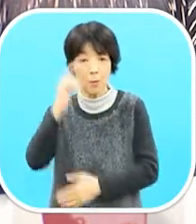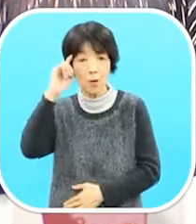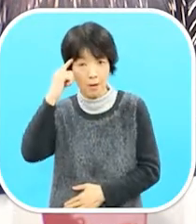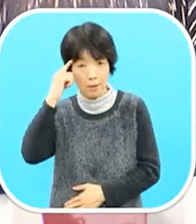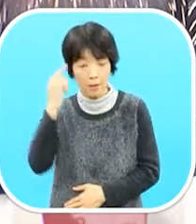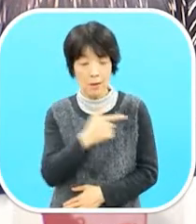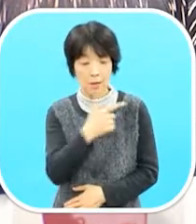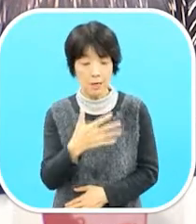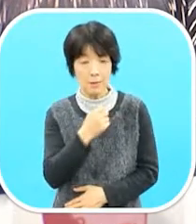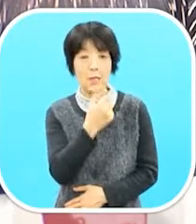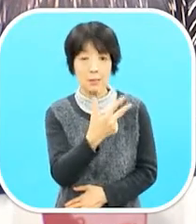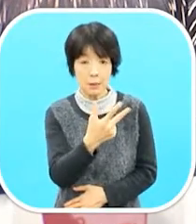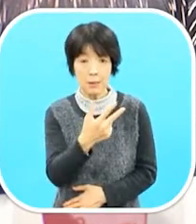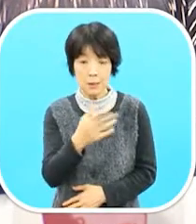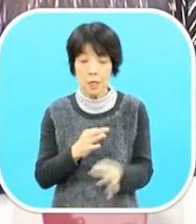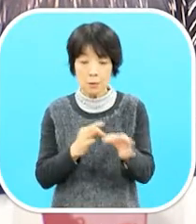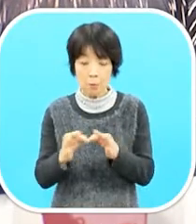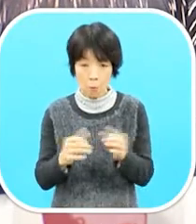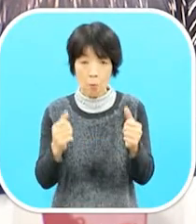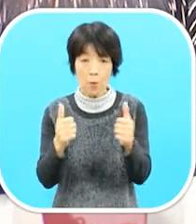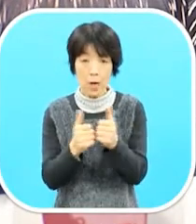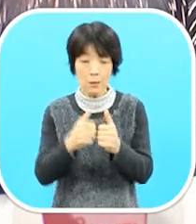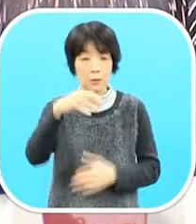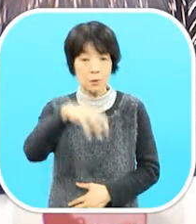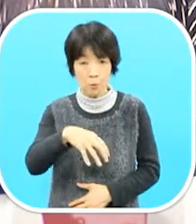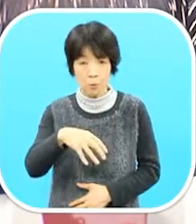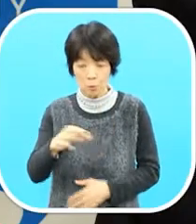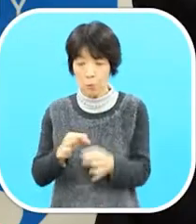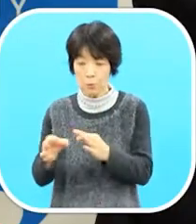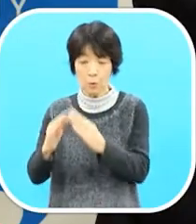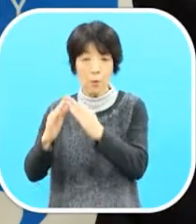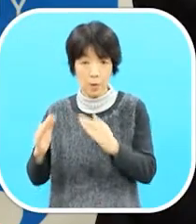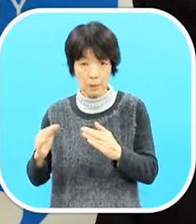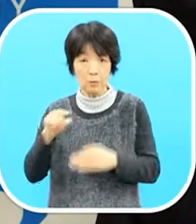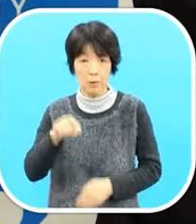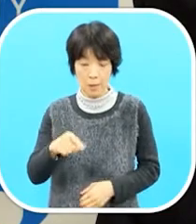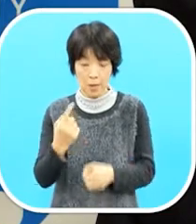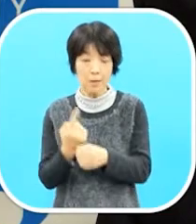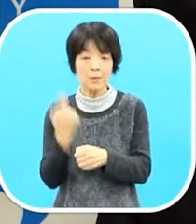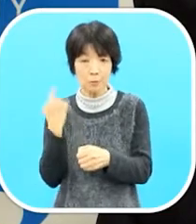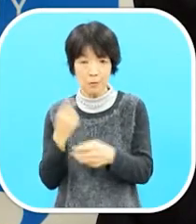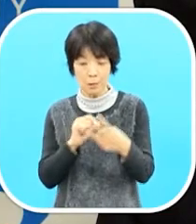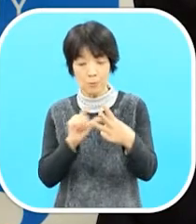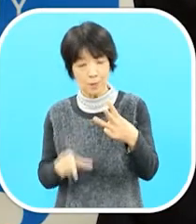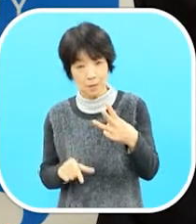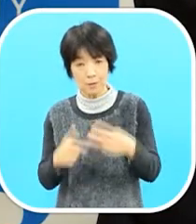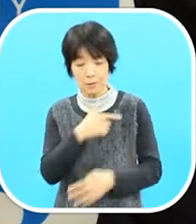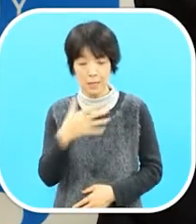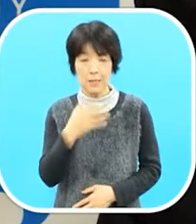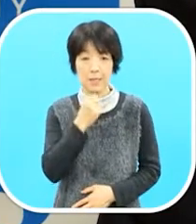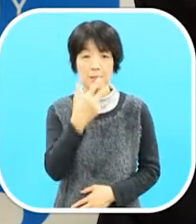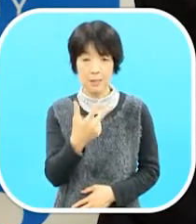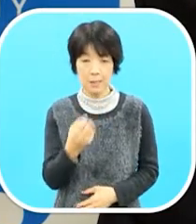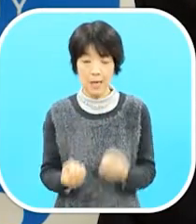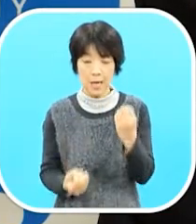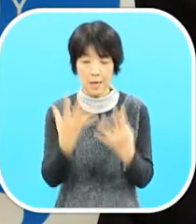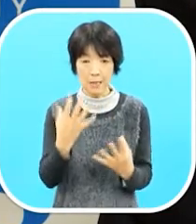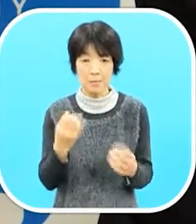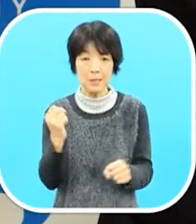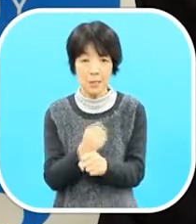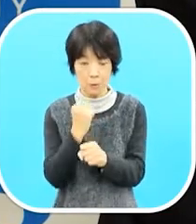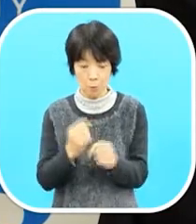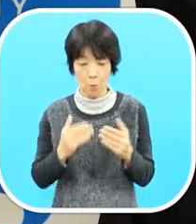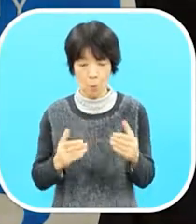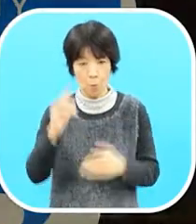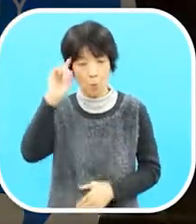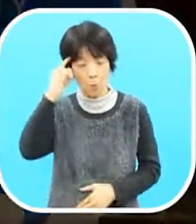仙市大曲がり商工会議所大仙市商工会は平成26年3月に大仙市花火産業構想を策